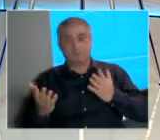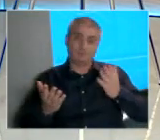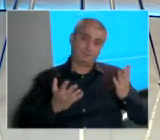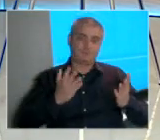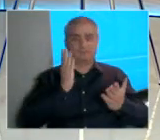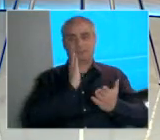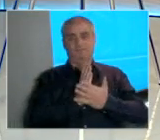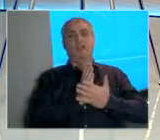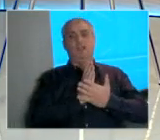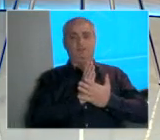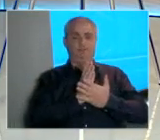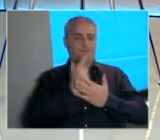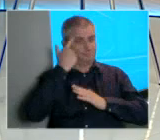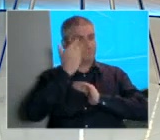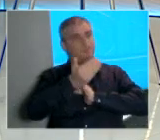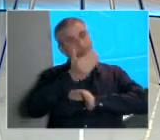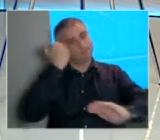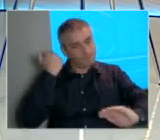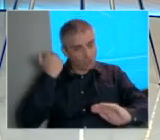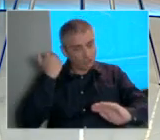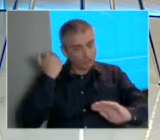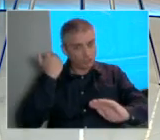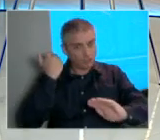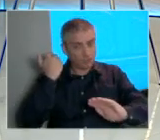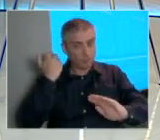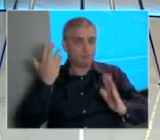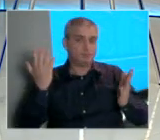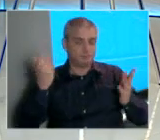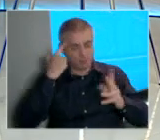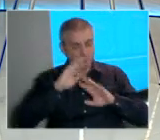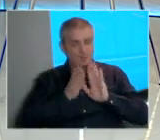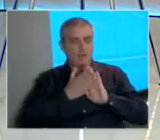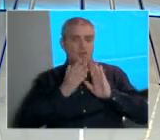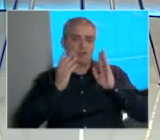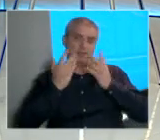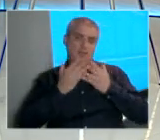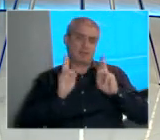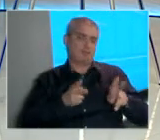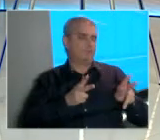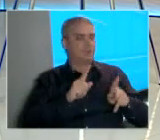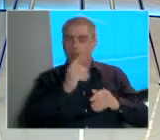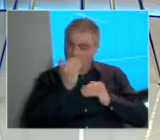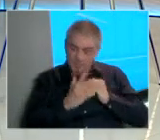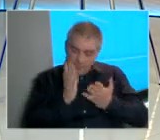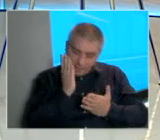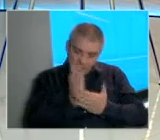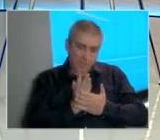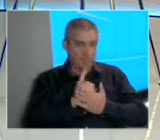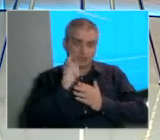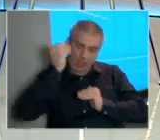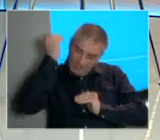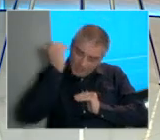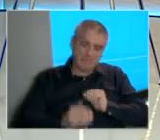יודעים, כזו שאפשר אולי לחזות אותה, אתם יודעים שהכל פתוח, וזה לא נגמר עד שזה